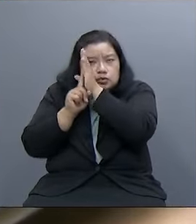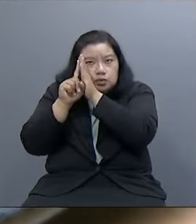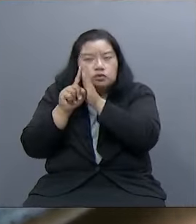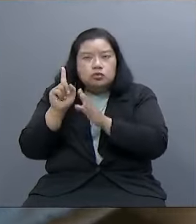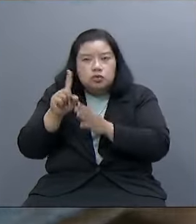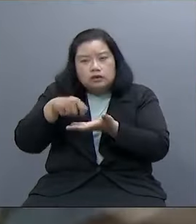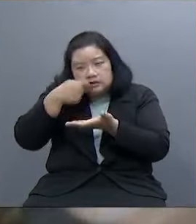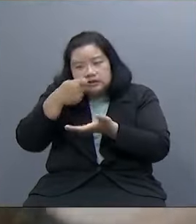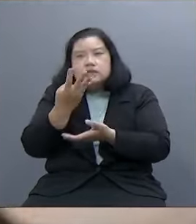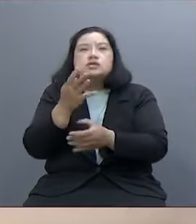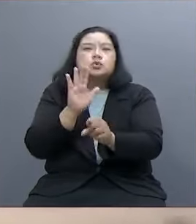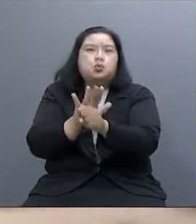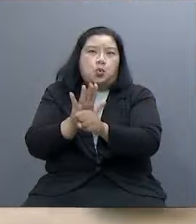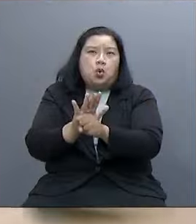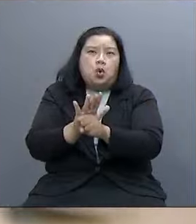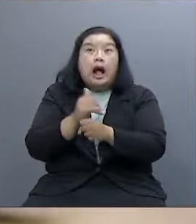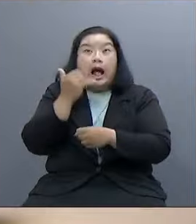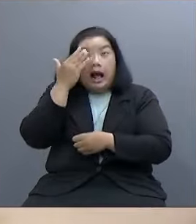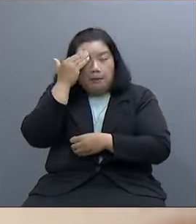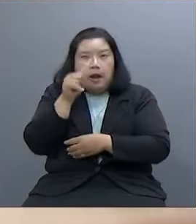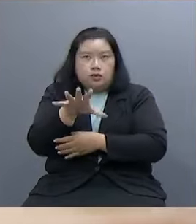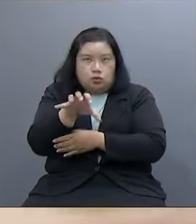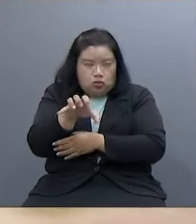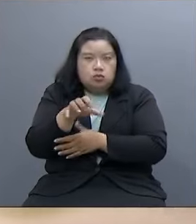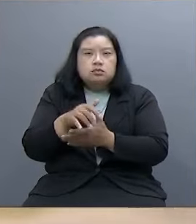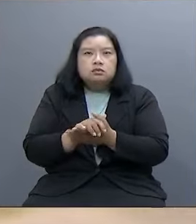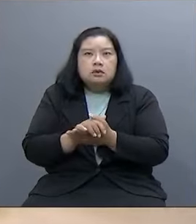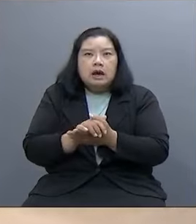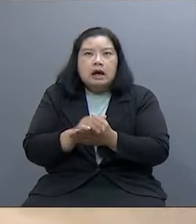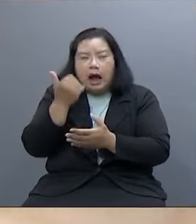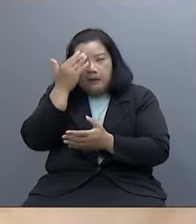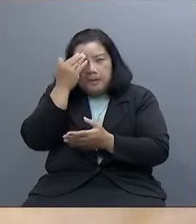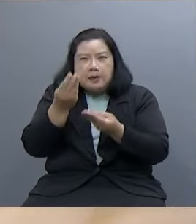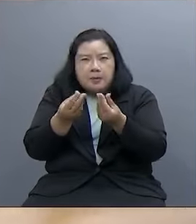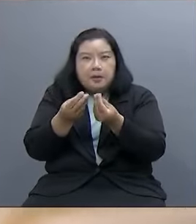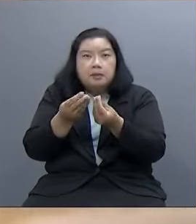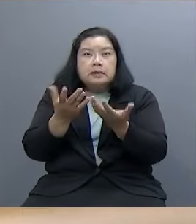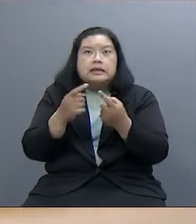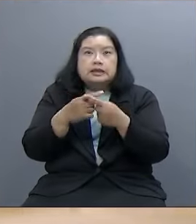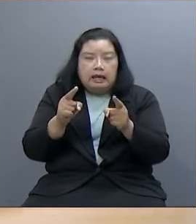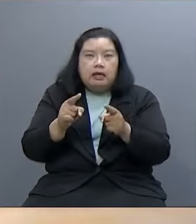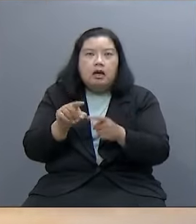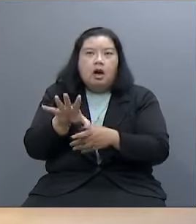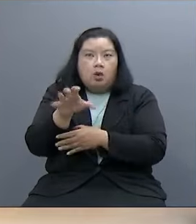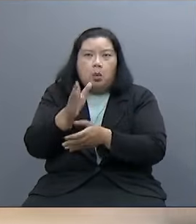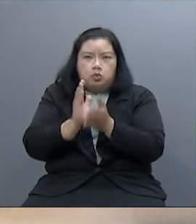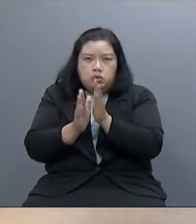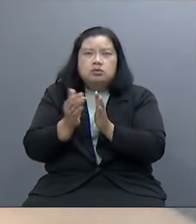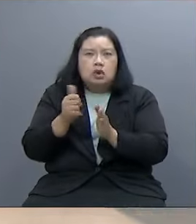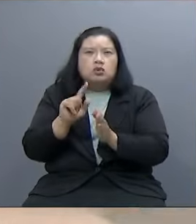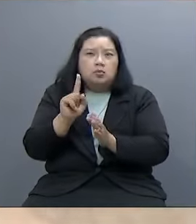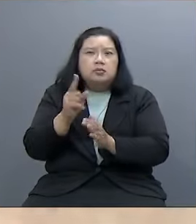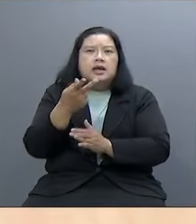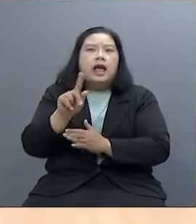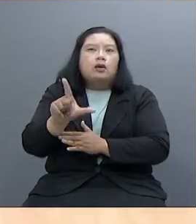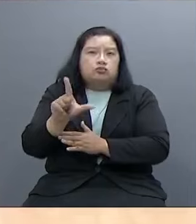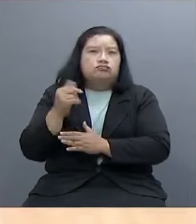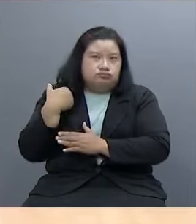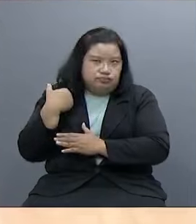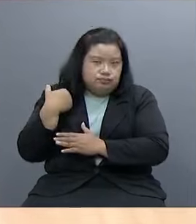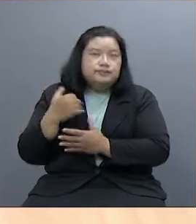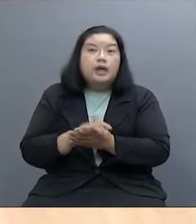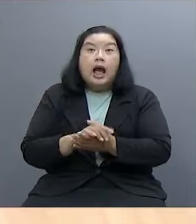ณ4ชิ้นนะคะเนื่องจากตัวกุ้งถึงแม้เราจะไม่ใช้ส่วนหัวซึ่งมีคอเลสเตอรอลสูงแต่ในเนื้อกุ้งก็ยังมีคอเลสเตอรอลอยู่บ้างเหมือนกันค่ะสำหรับผู้ป่วย